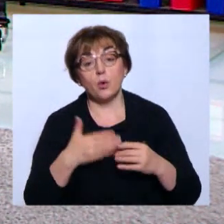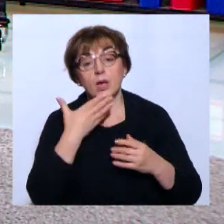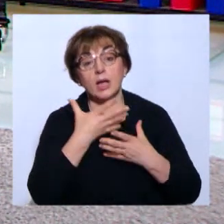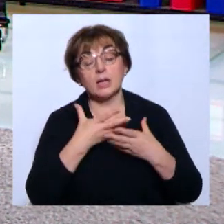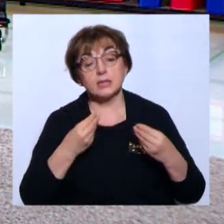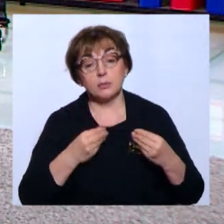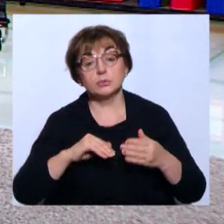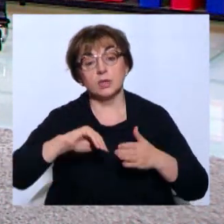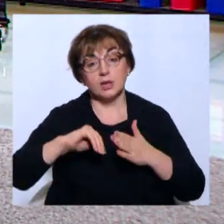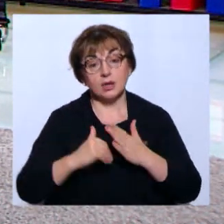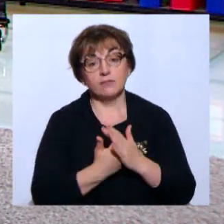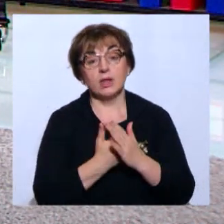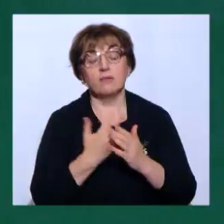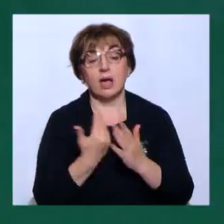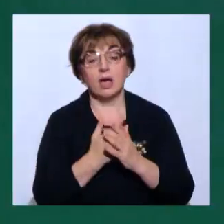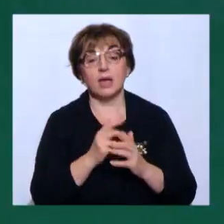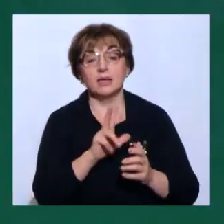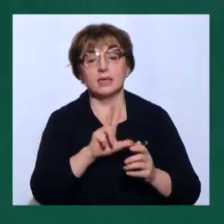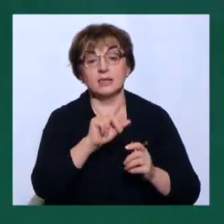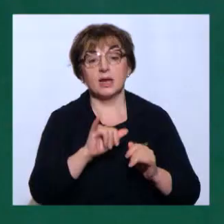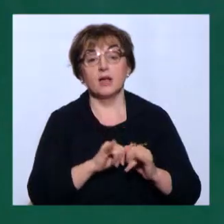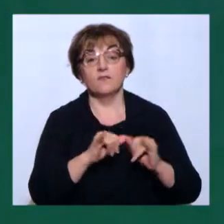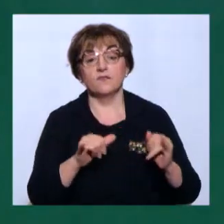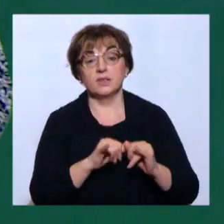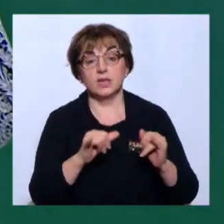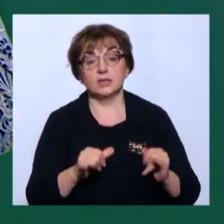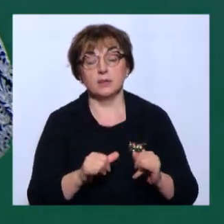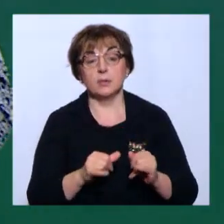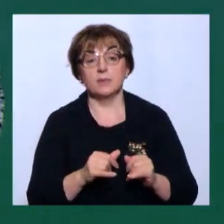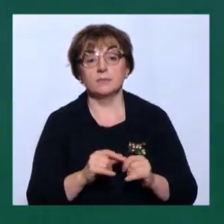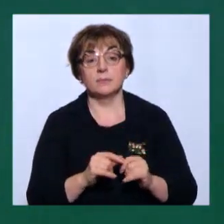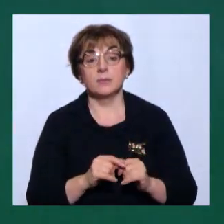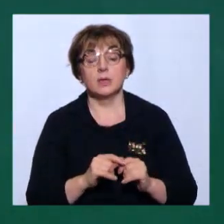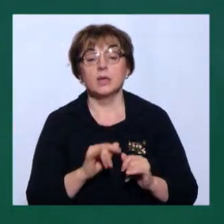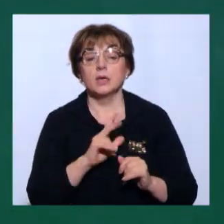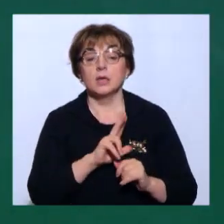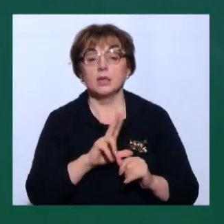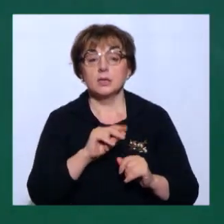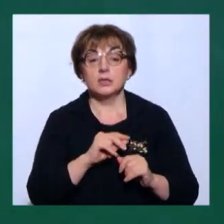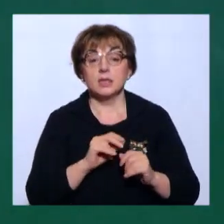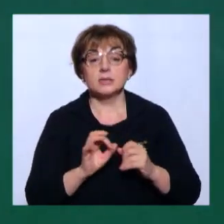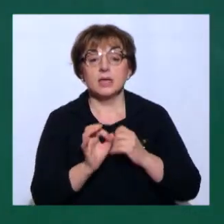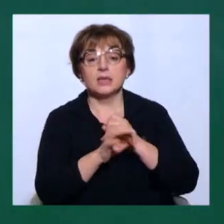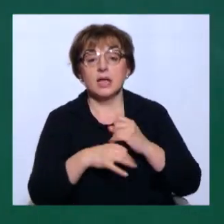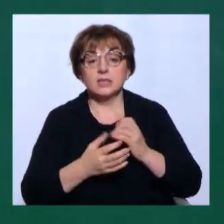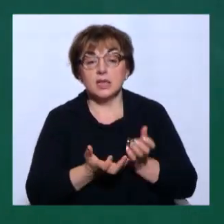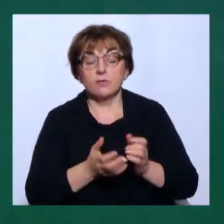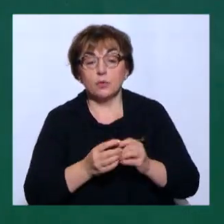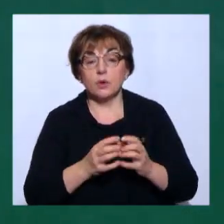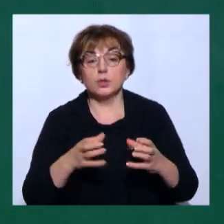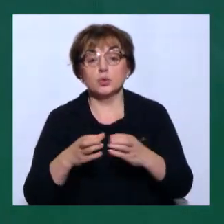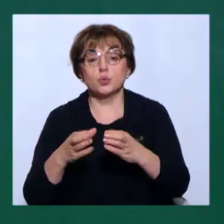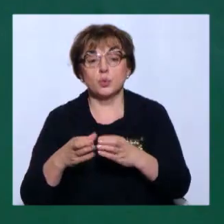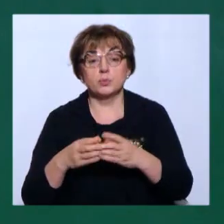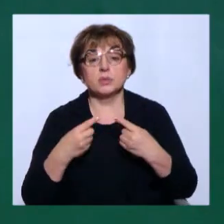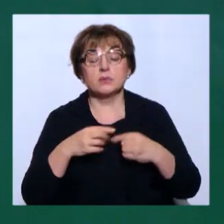ახალი ჰიდრა ვითარდება. გარდა ჰიდრასა ნაწლავღრუიანთა ტიპში